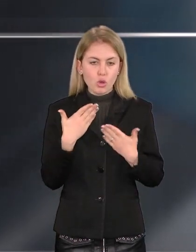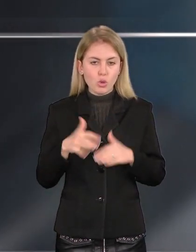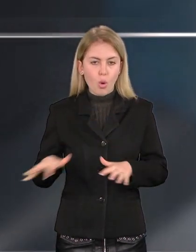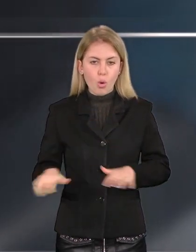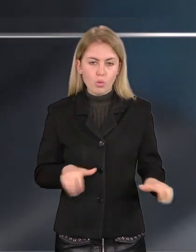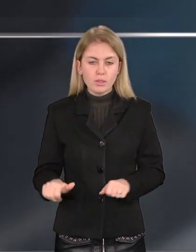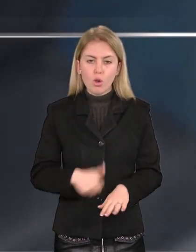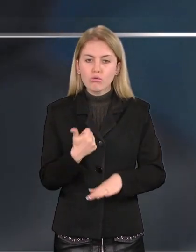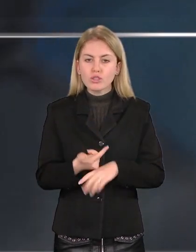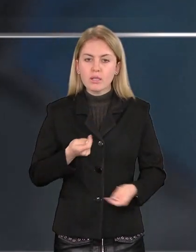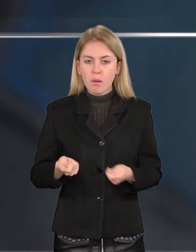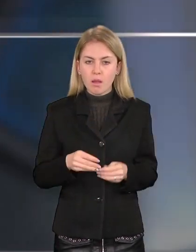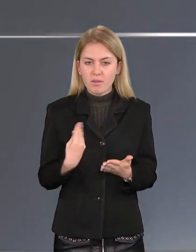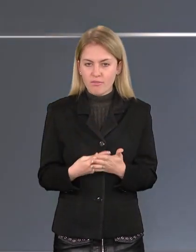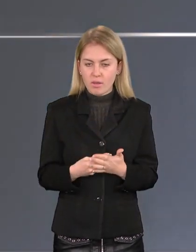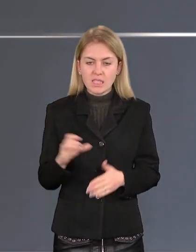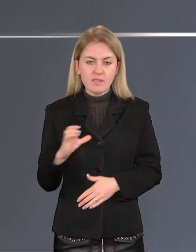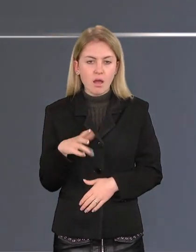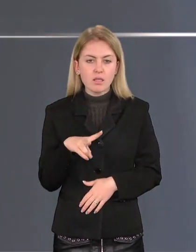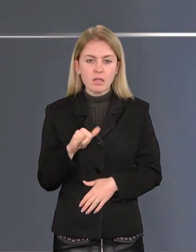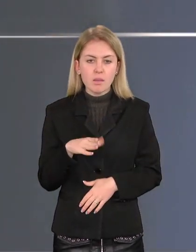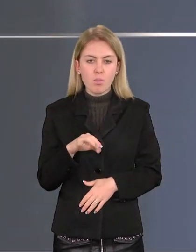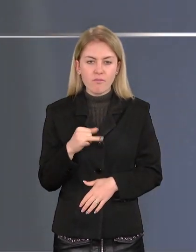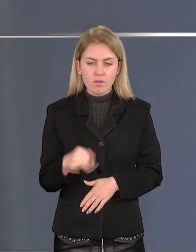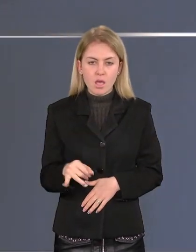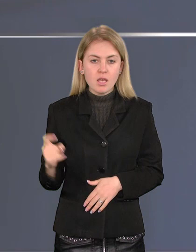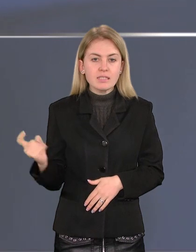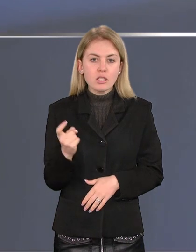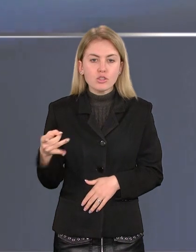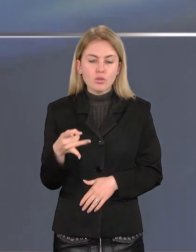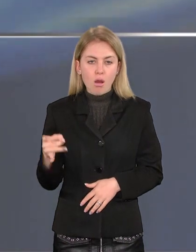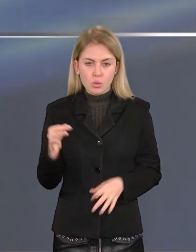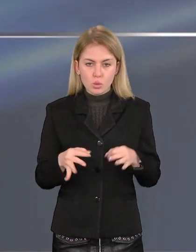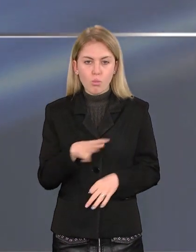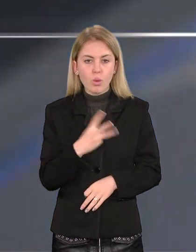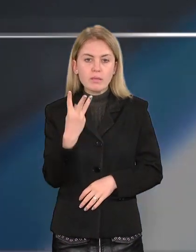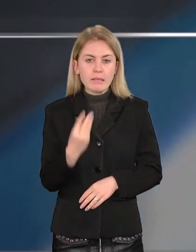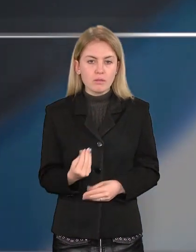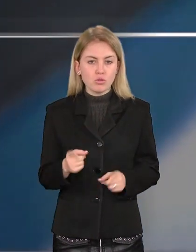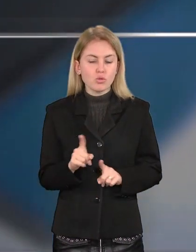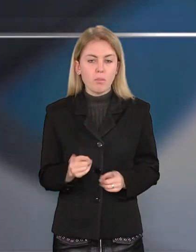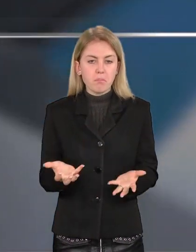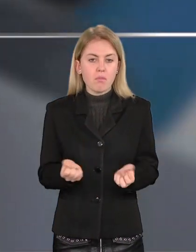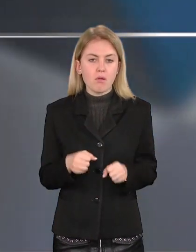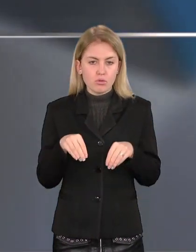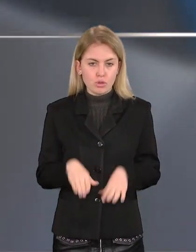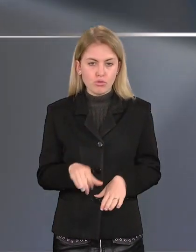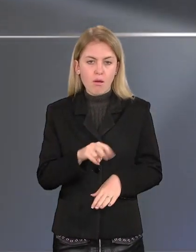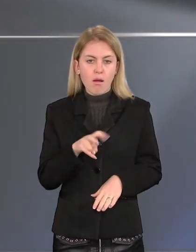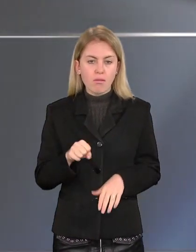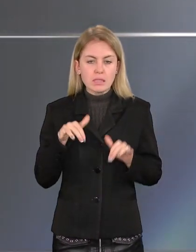очільниці Департаменту фінансів Світлані Липовій. У зарічного райсуду було 3 дні на прийняття рішення, але справу